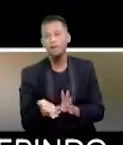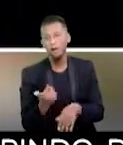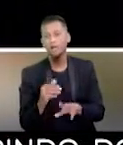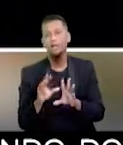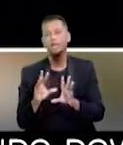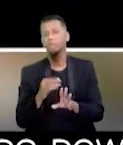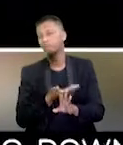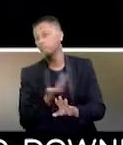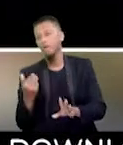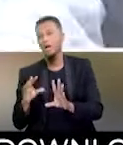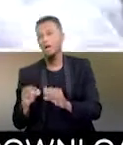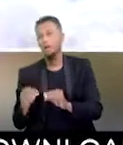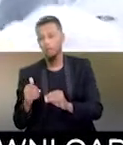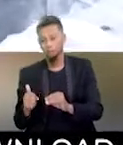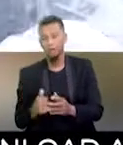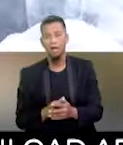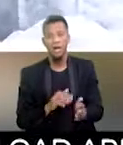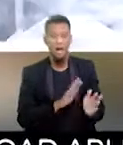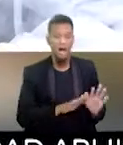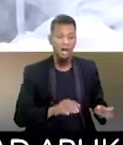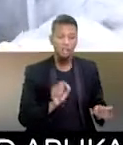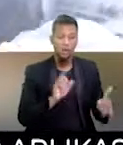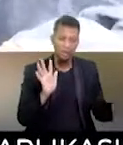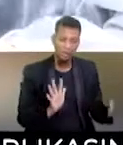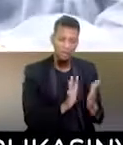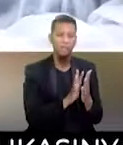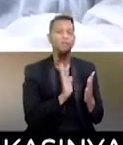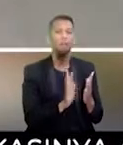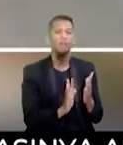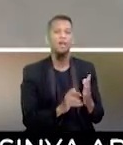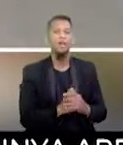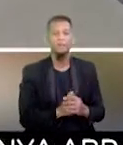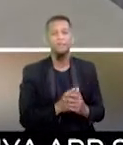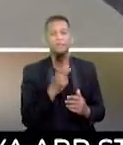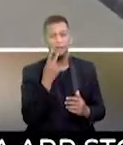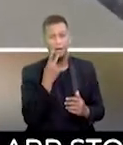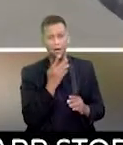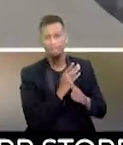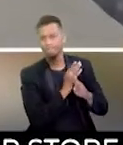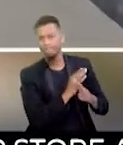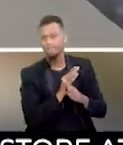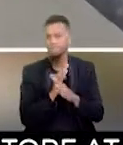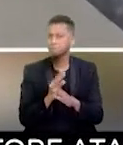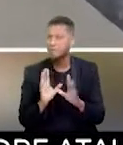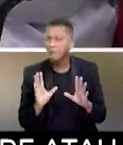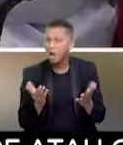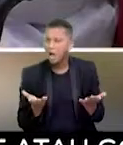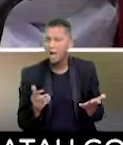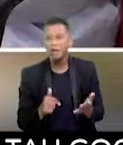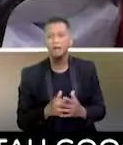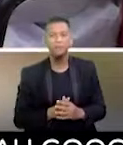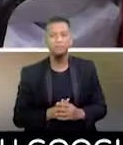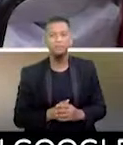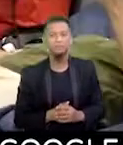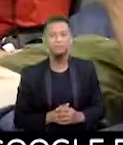kembali tatap muka untuk proses pembelajaran. Jadi kita mau mempersiapkan semuanya untuk bisa